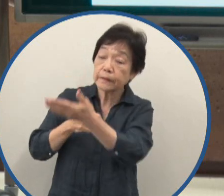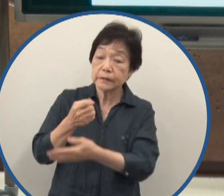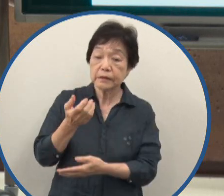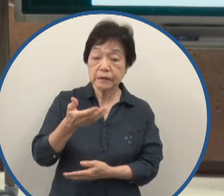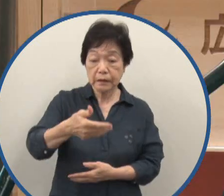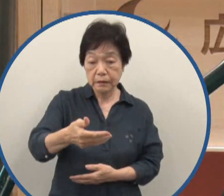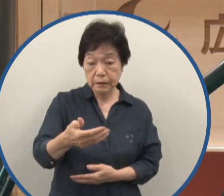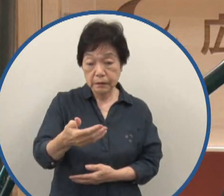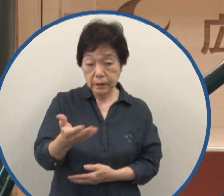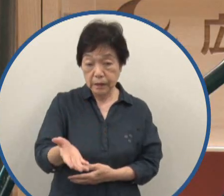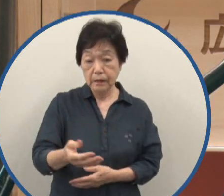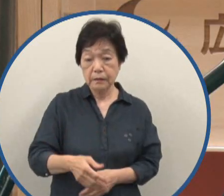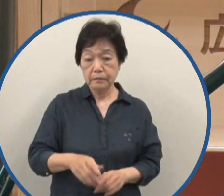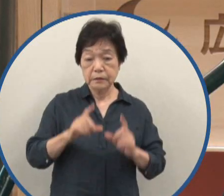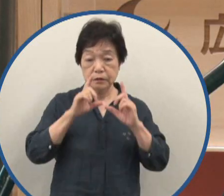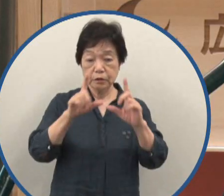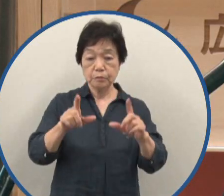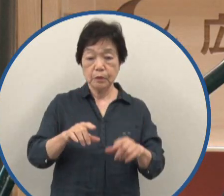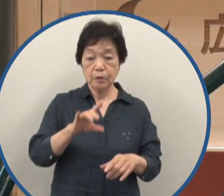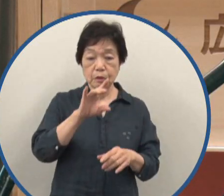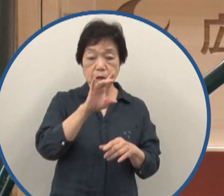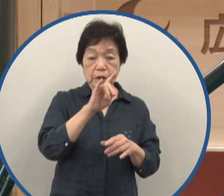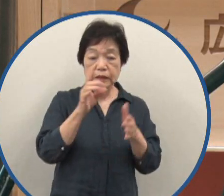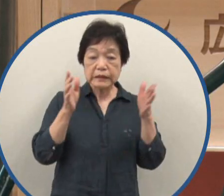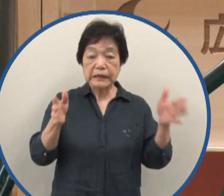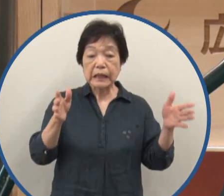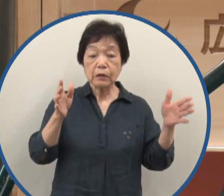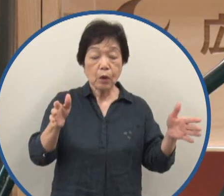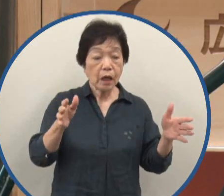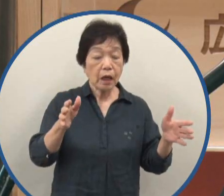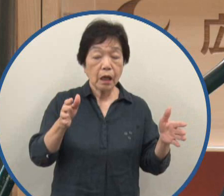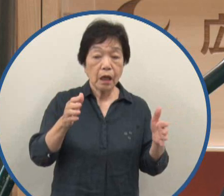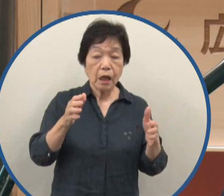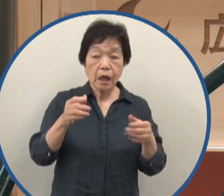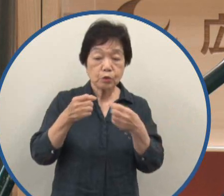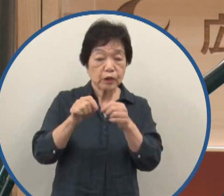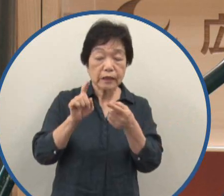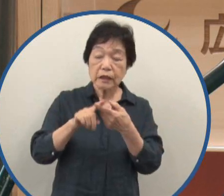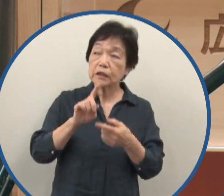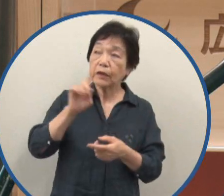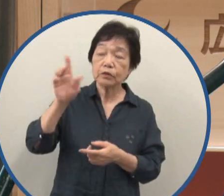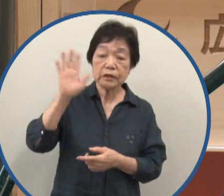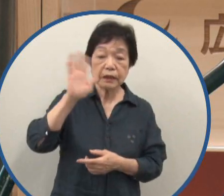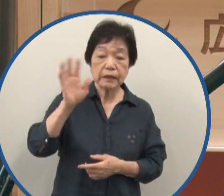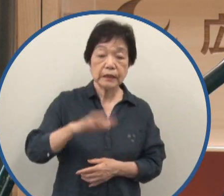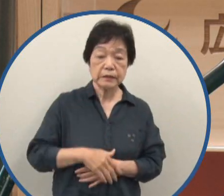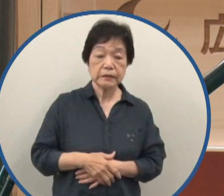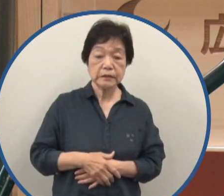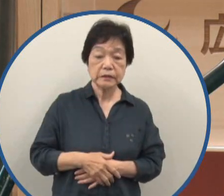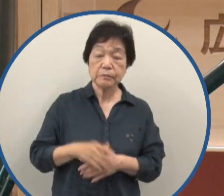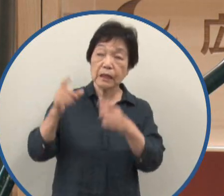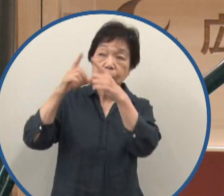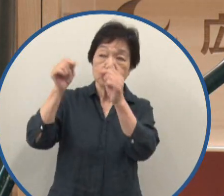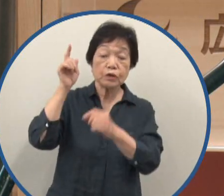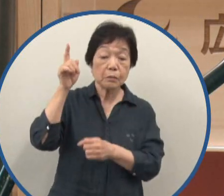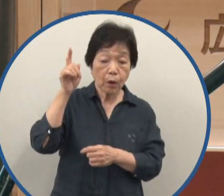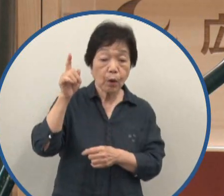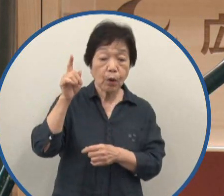か。 ですね、期間は、期間は言ってないな。期間は言ってません。まあ、国も